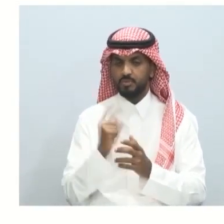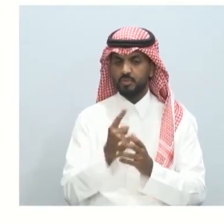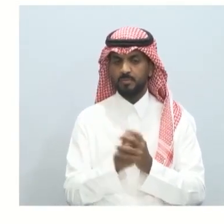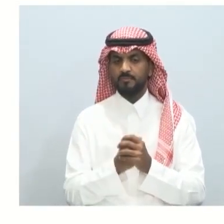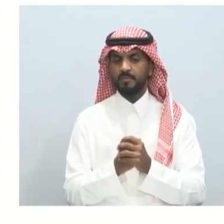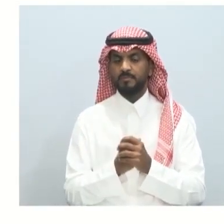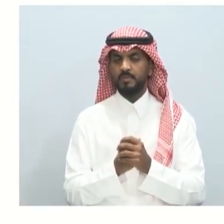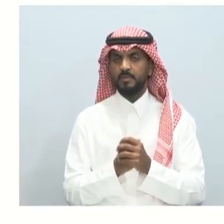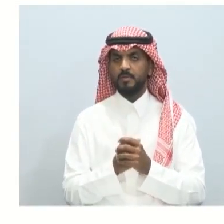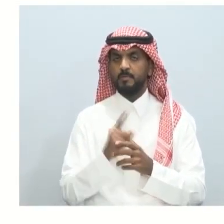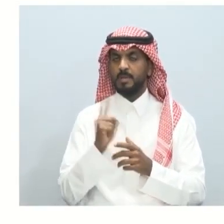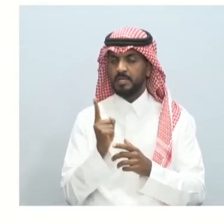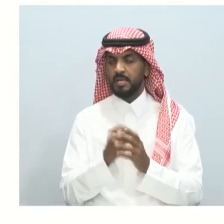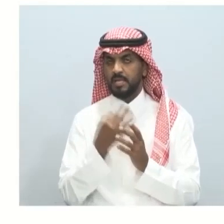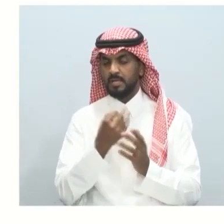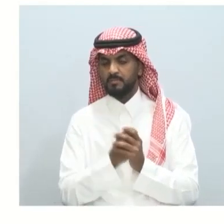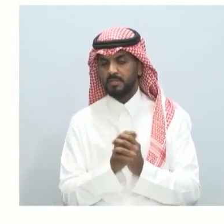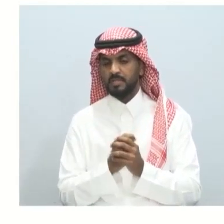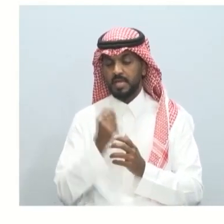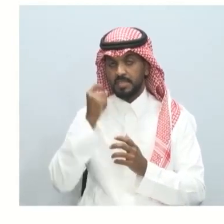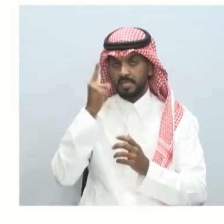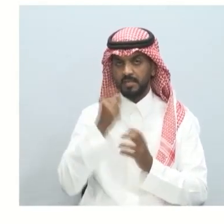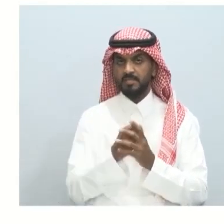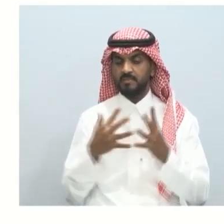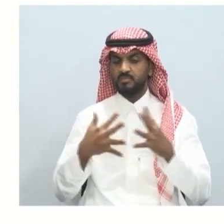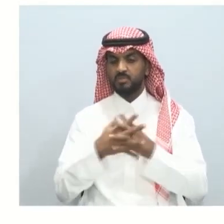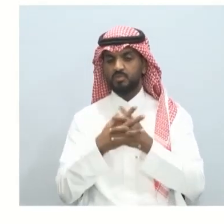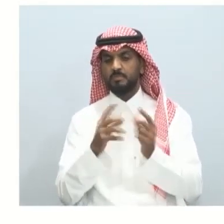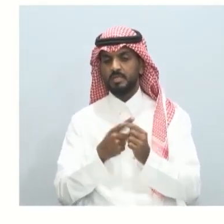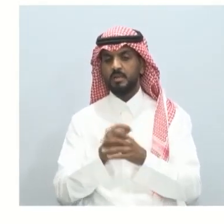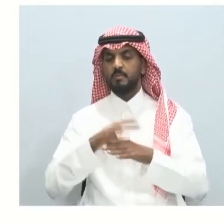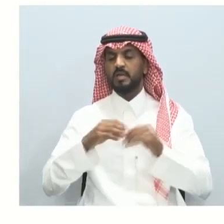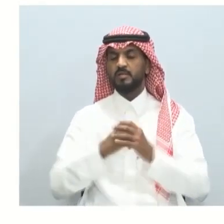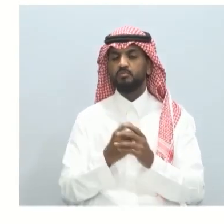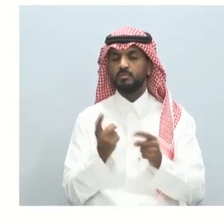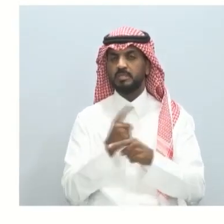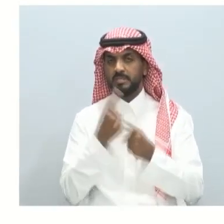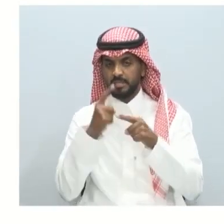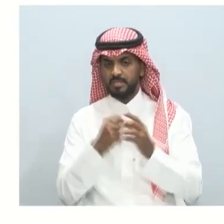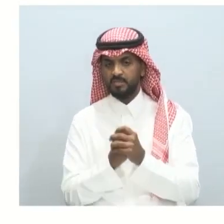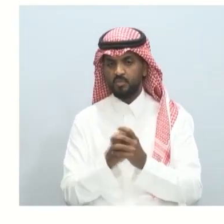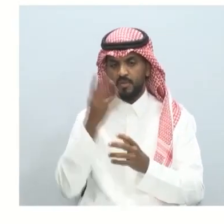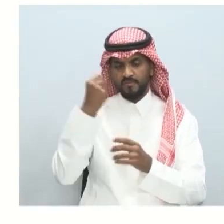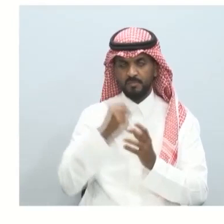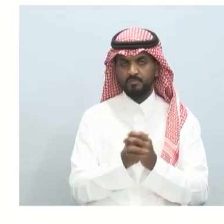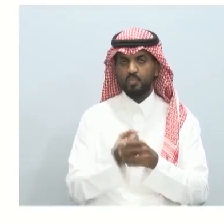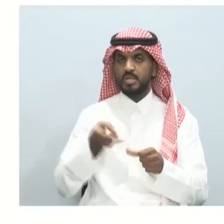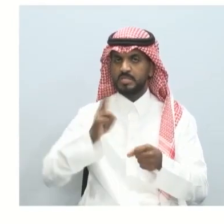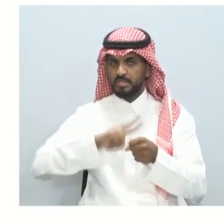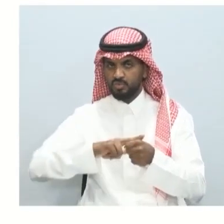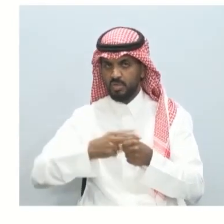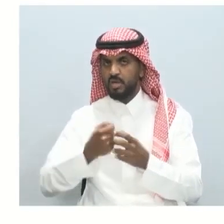فقط بل هي القراءه بشكل اذكى فهي تمزج بين كل من المهارات المتبادله التركيز والفهم والاسترجاع